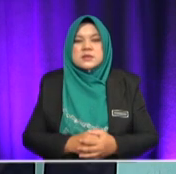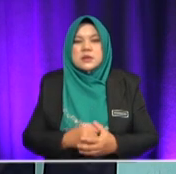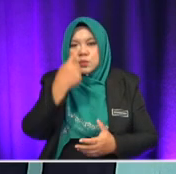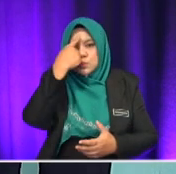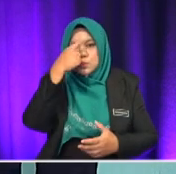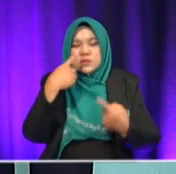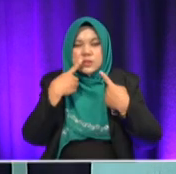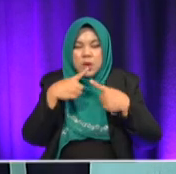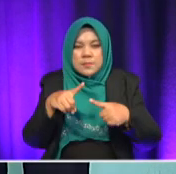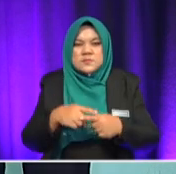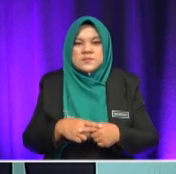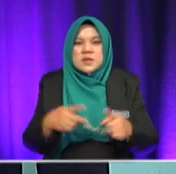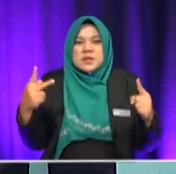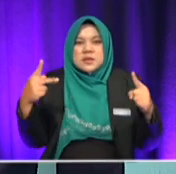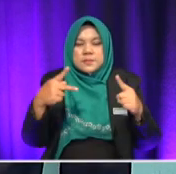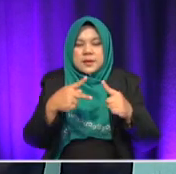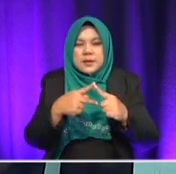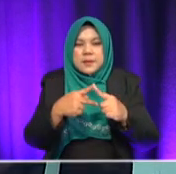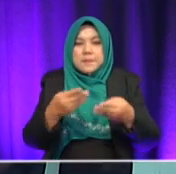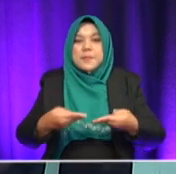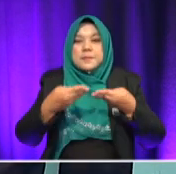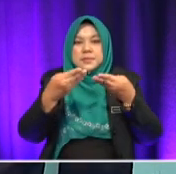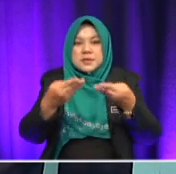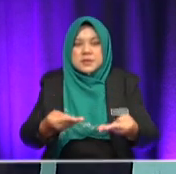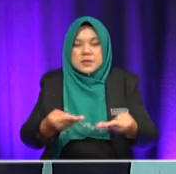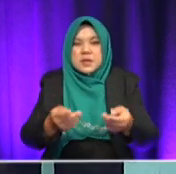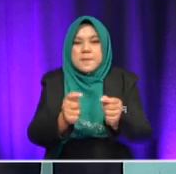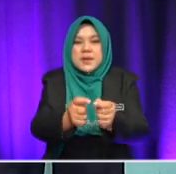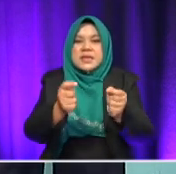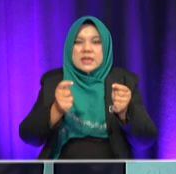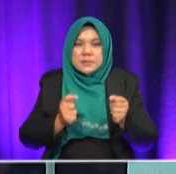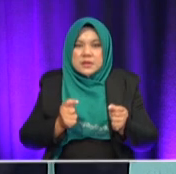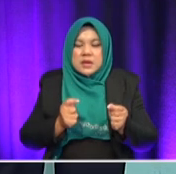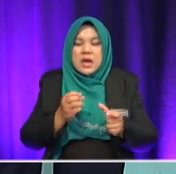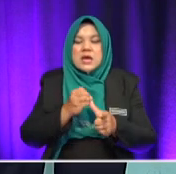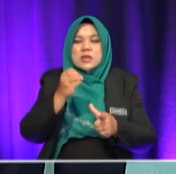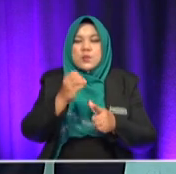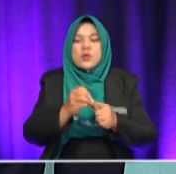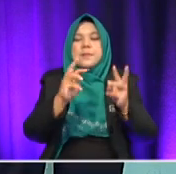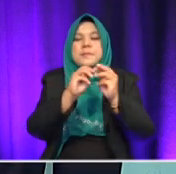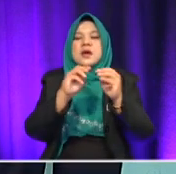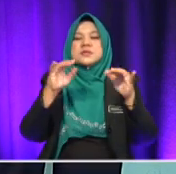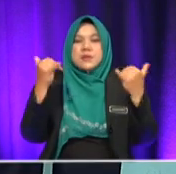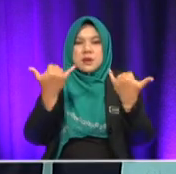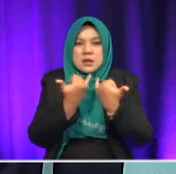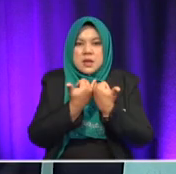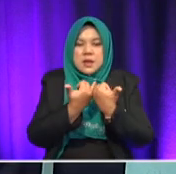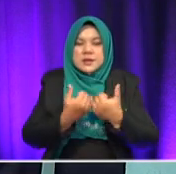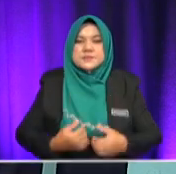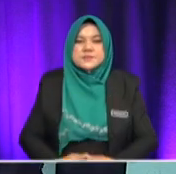sama ada kepada pemberi penerima atau pun masyarakat